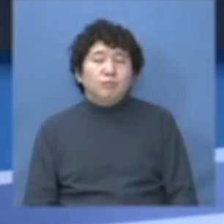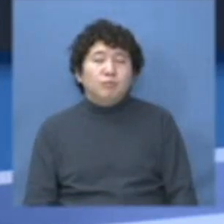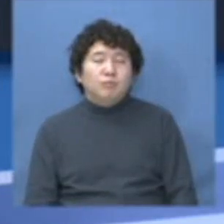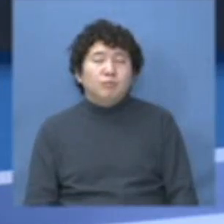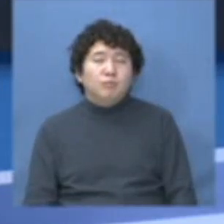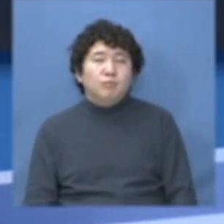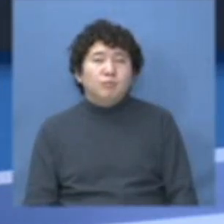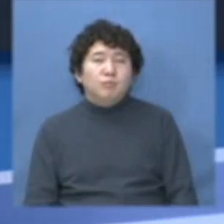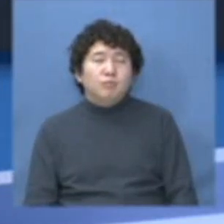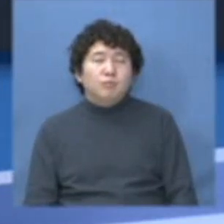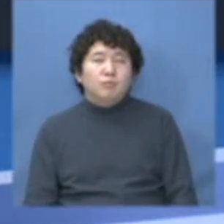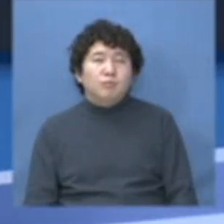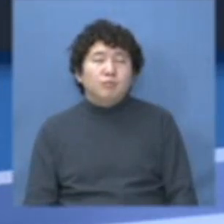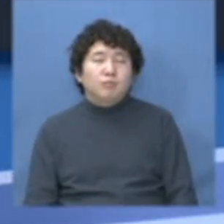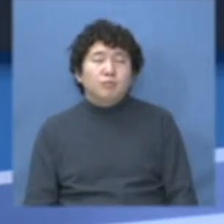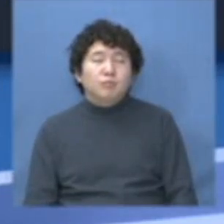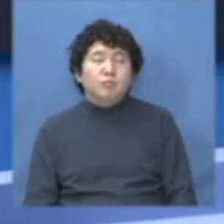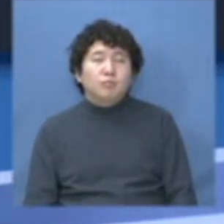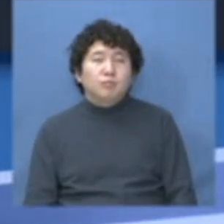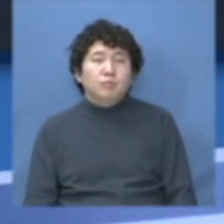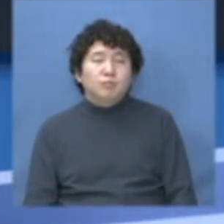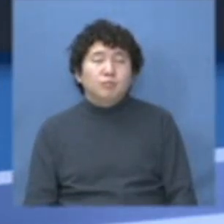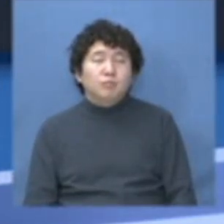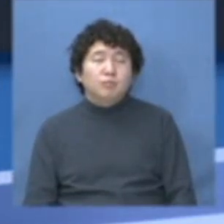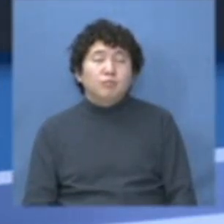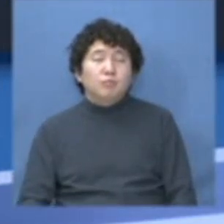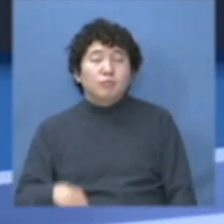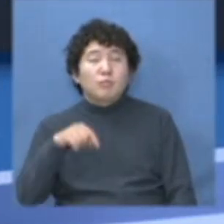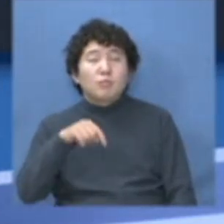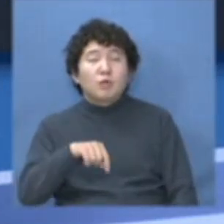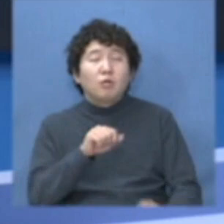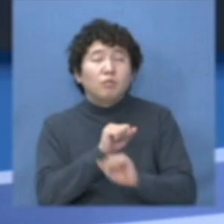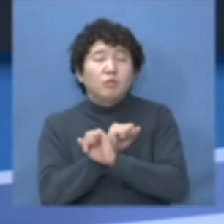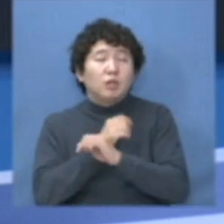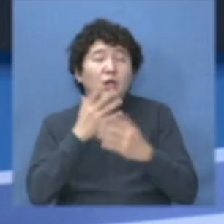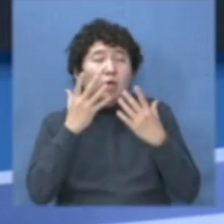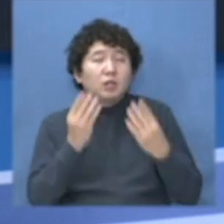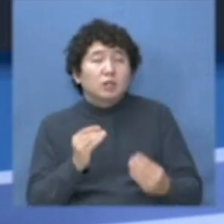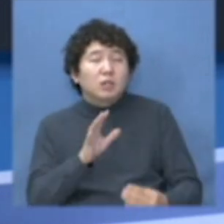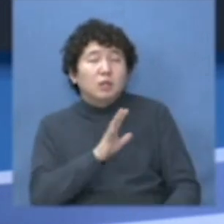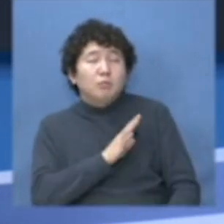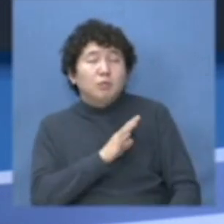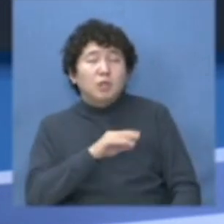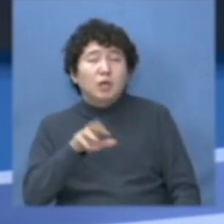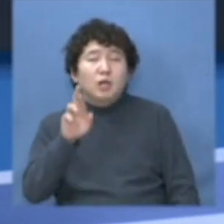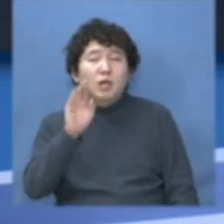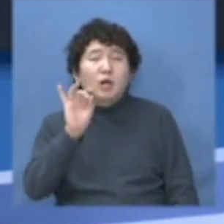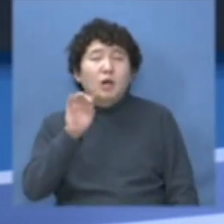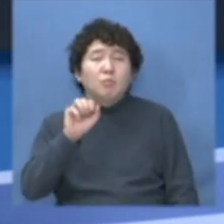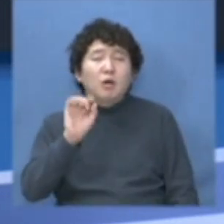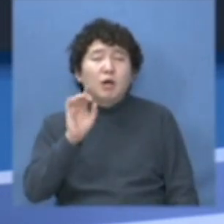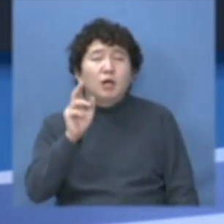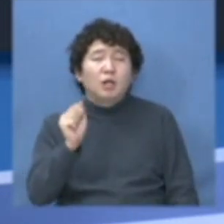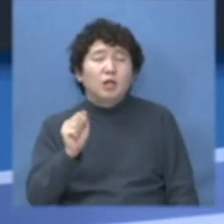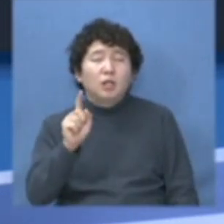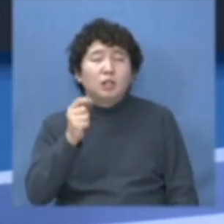Перейдем к новостям региона. В минувшие выходные в областном центре прошла ярмарка фермеров из Заисанского